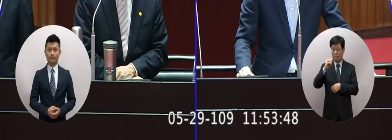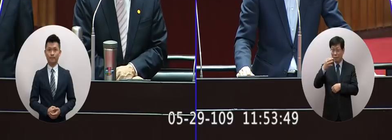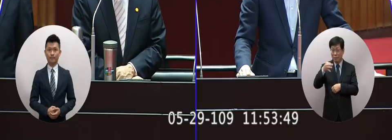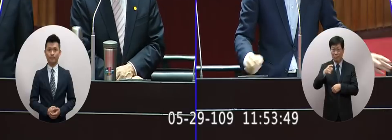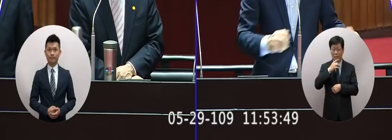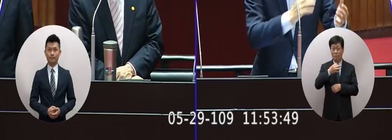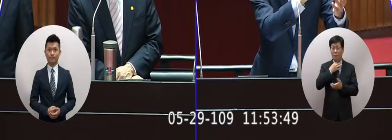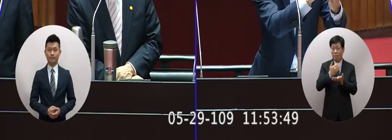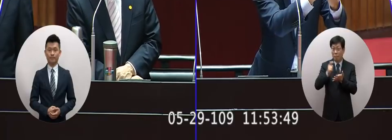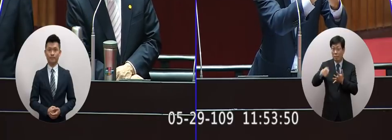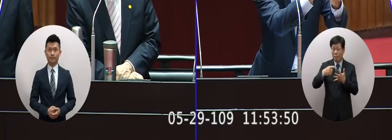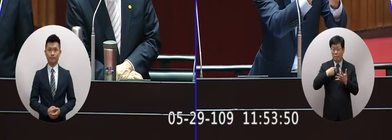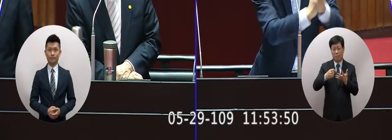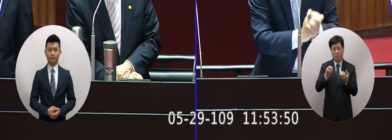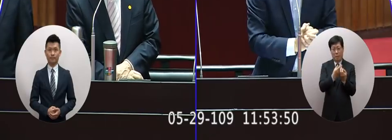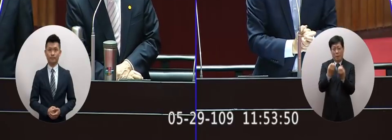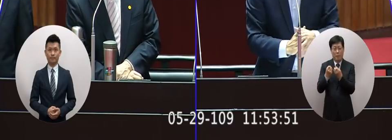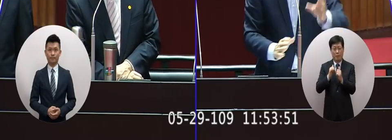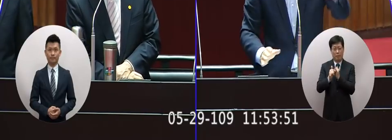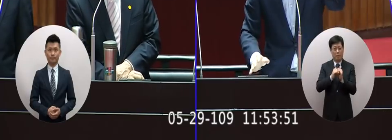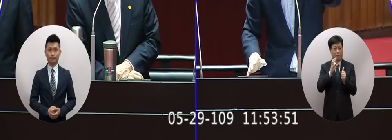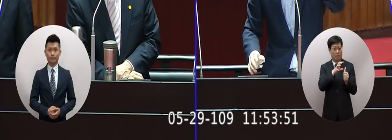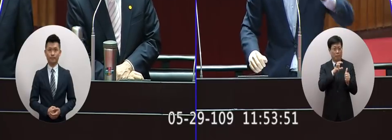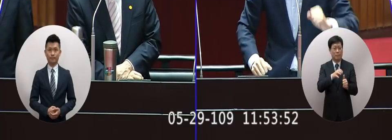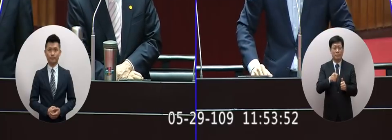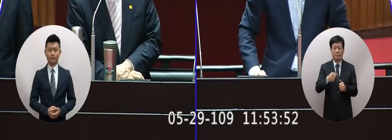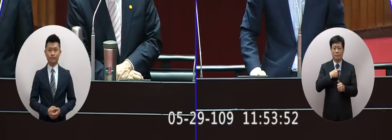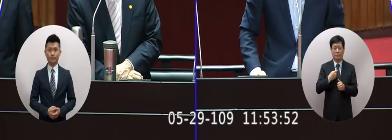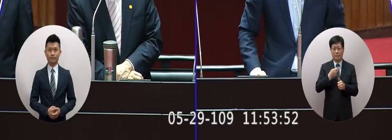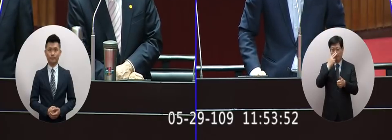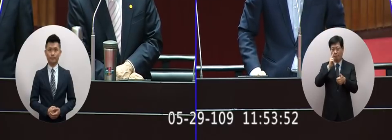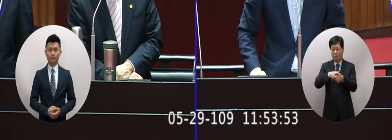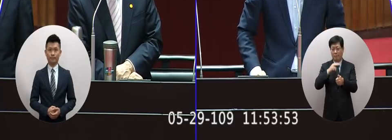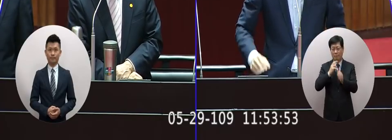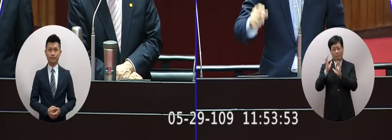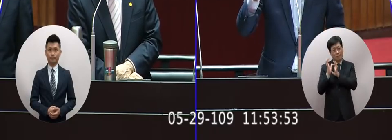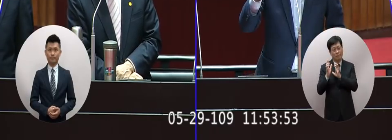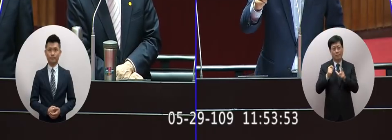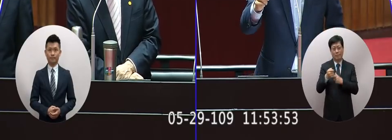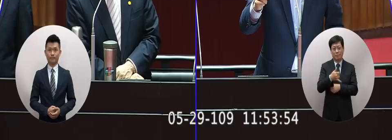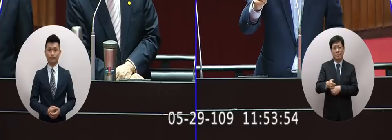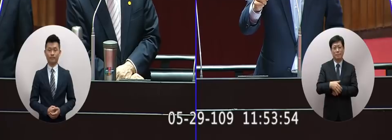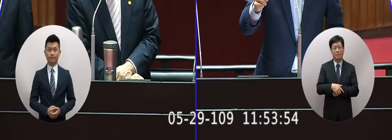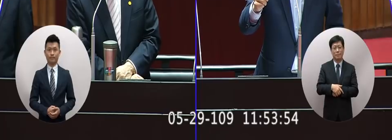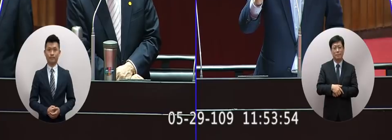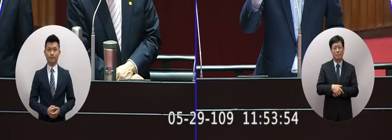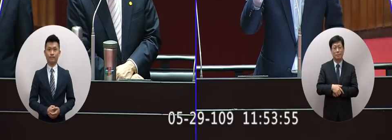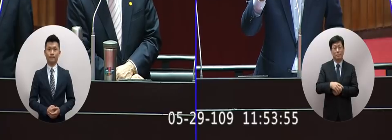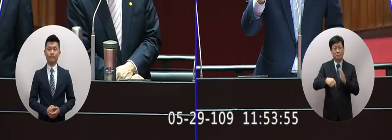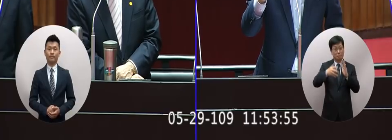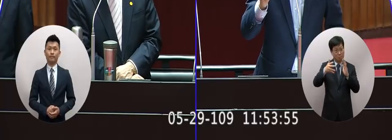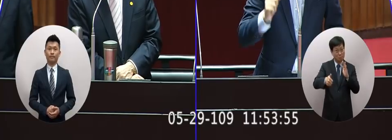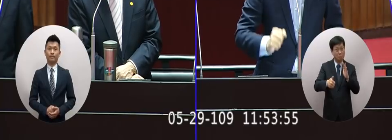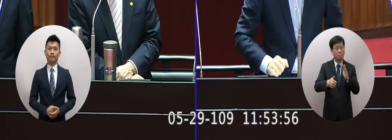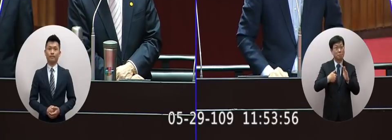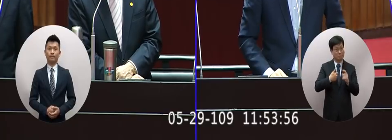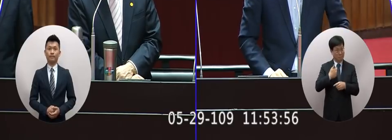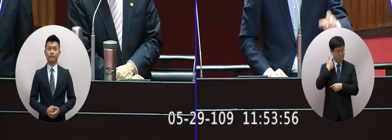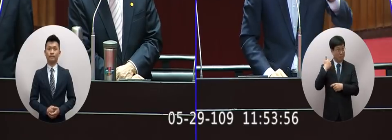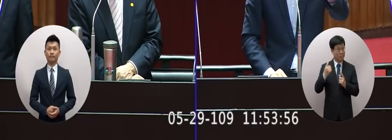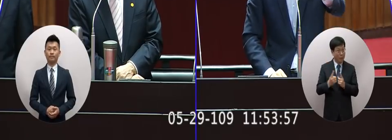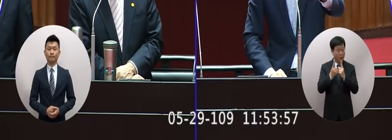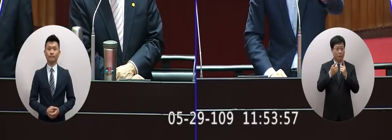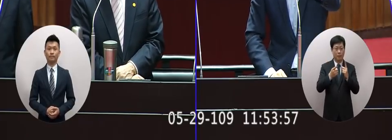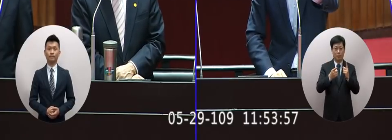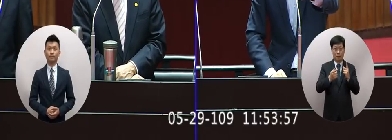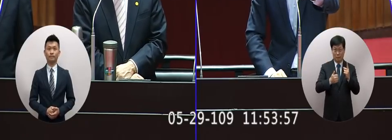乱，造成基层民众骂翻，累垮基层公务人员。院长，届时如果